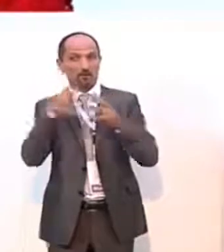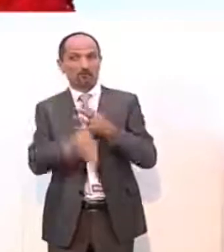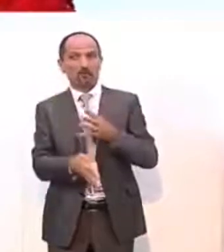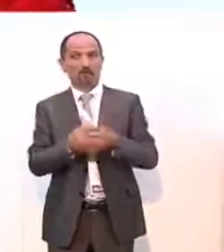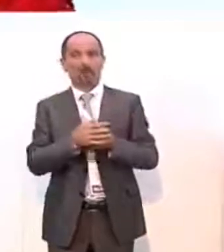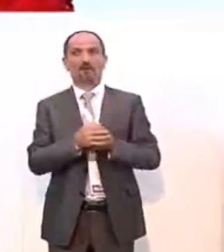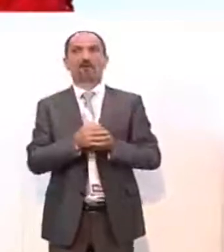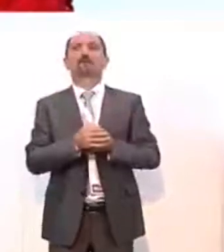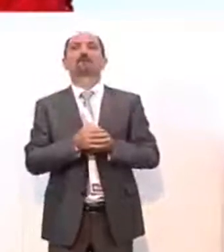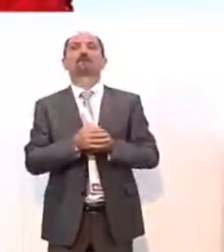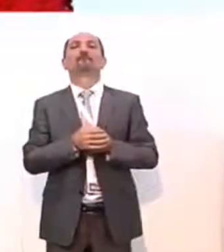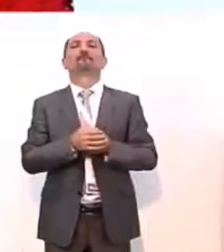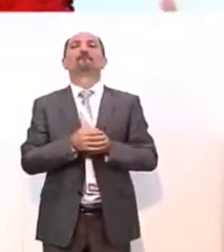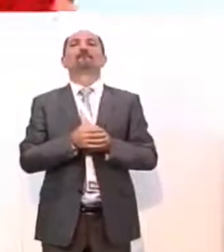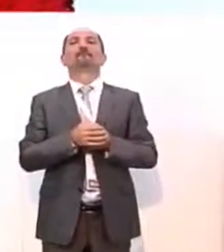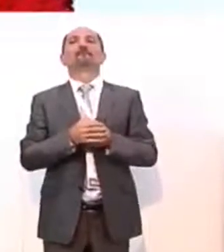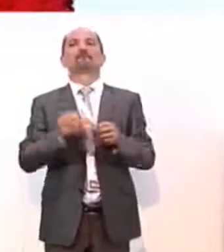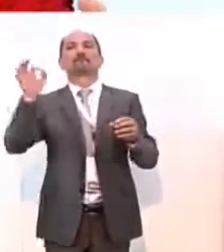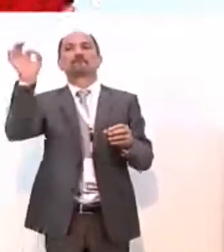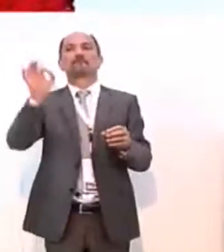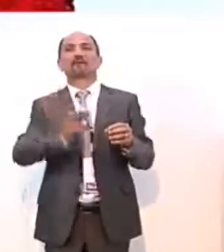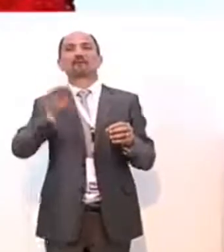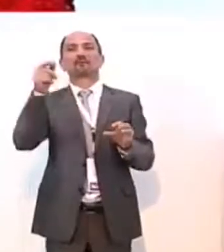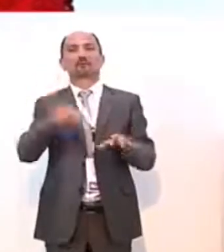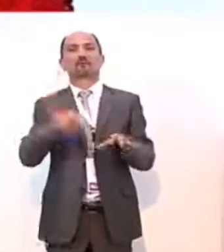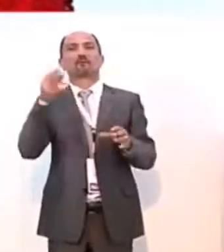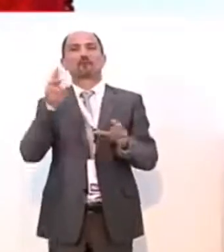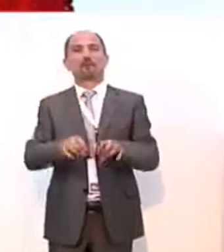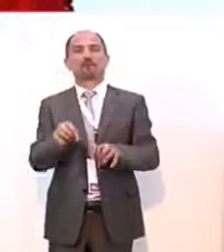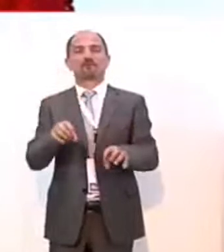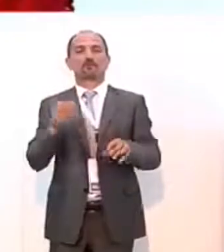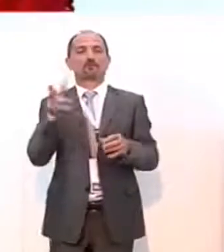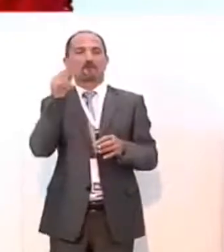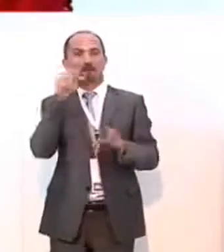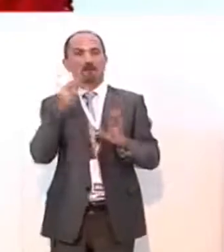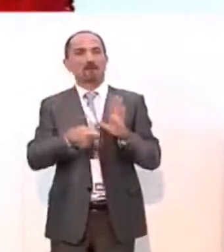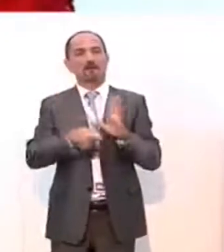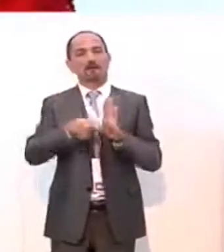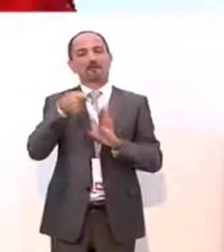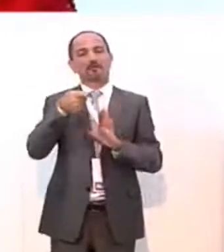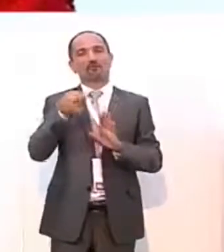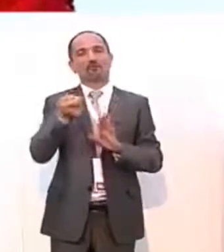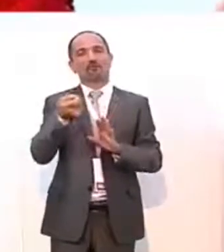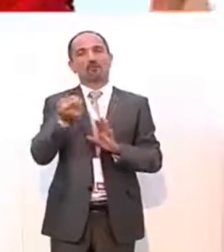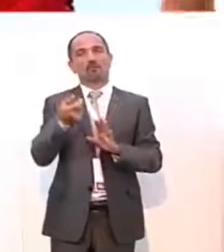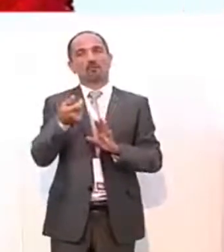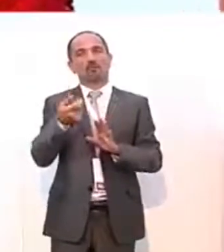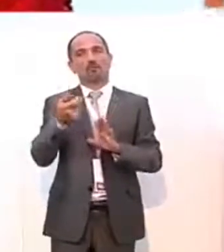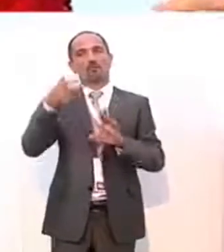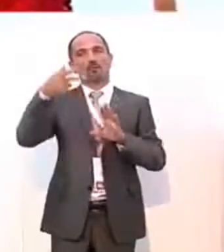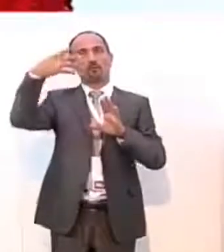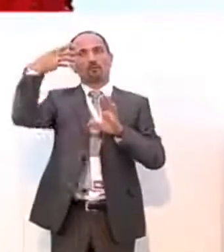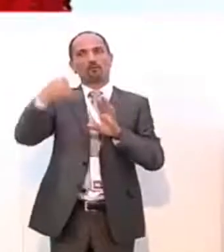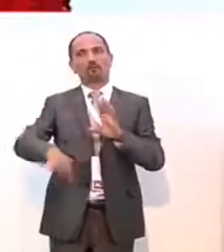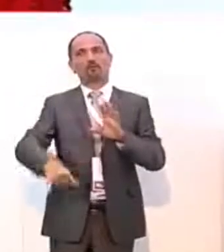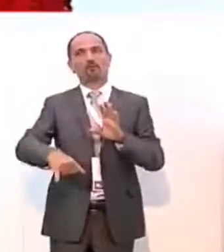profonda, il tasso d'occupazione femminile ovviamente è cresciuto molto poco e siamo penultimi nella